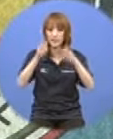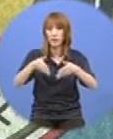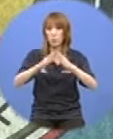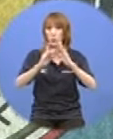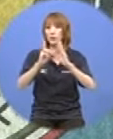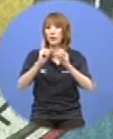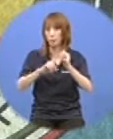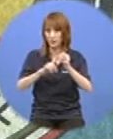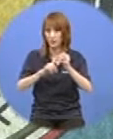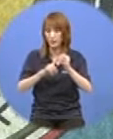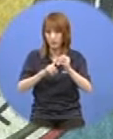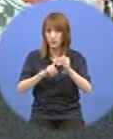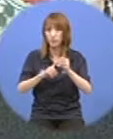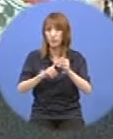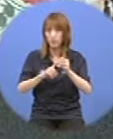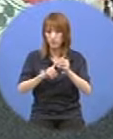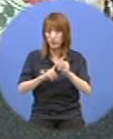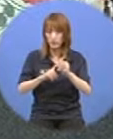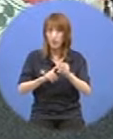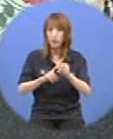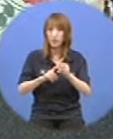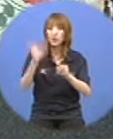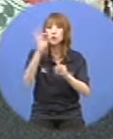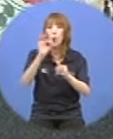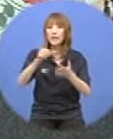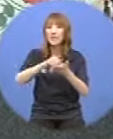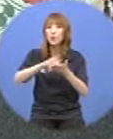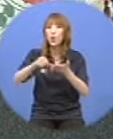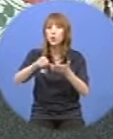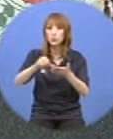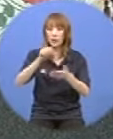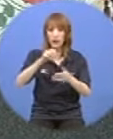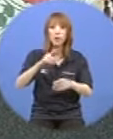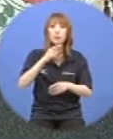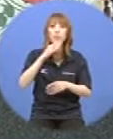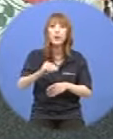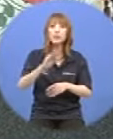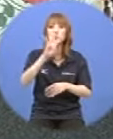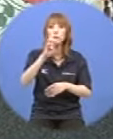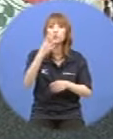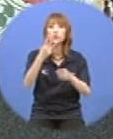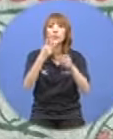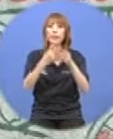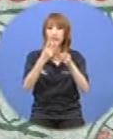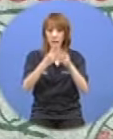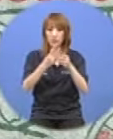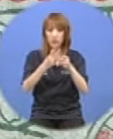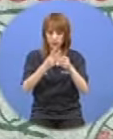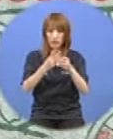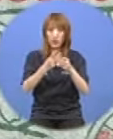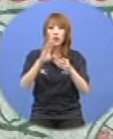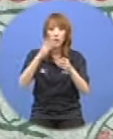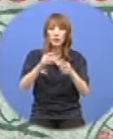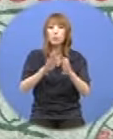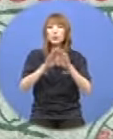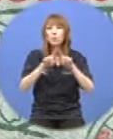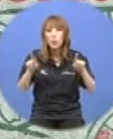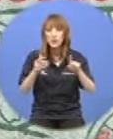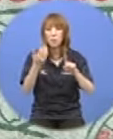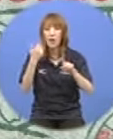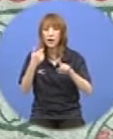で商標登録をするのは、明治43年なんですけども、その当然前からどうしようかと考えてたと思うんです